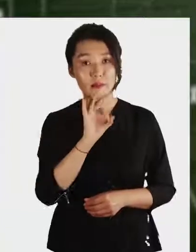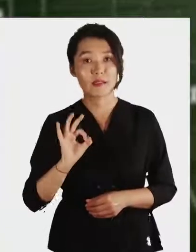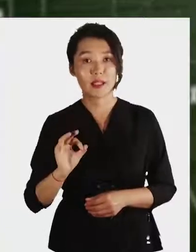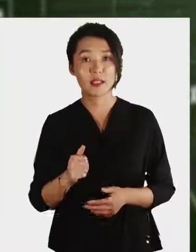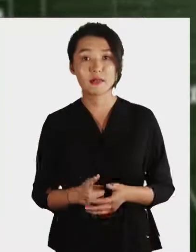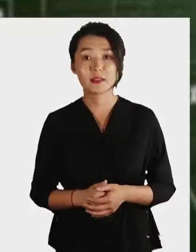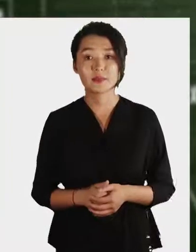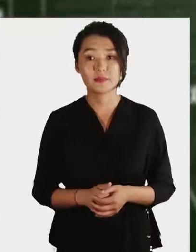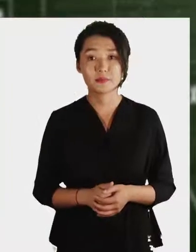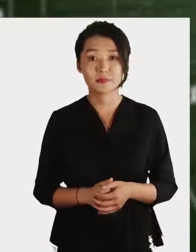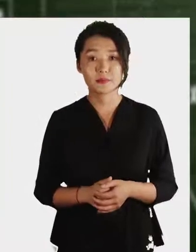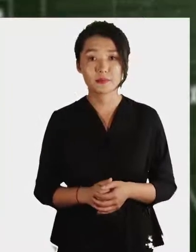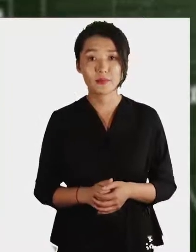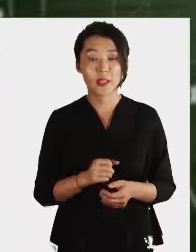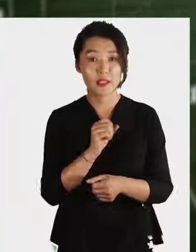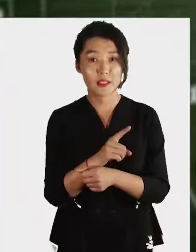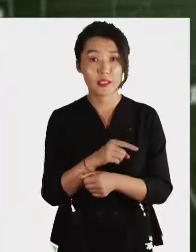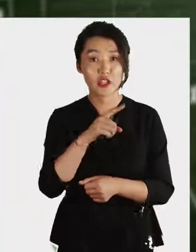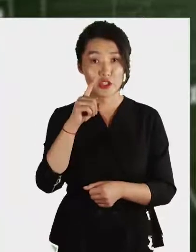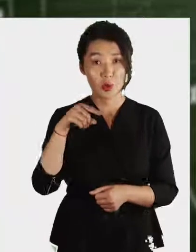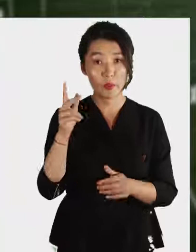– 25%.